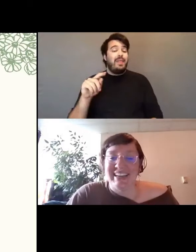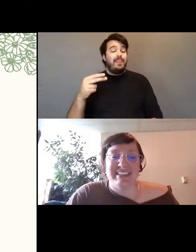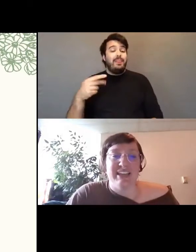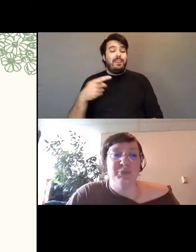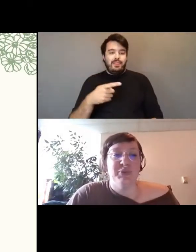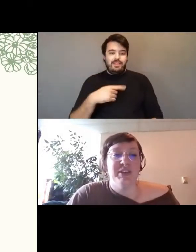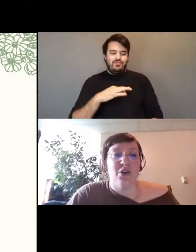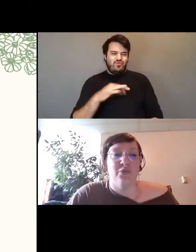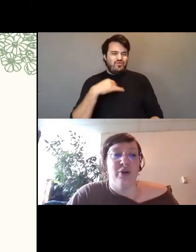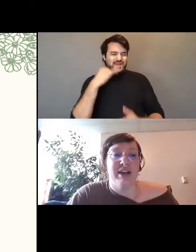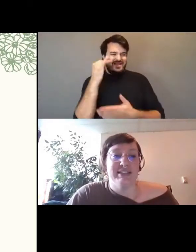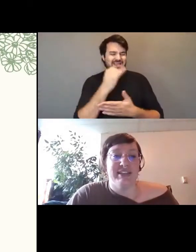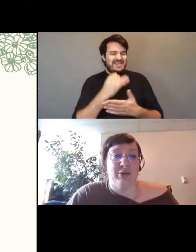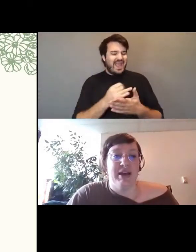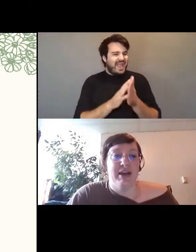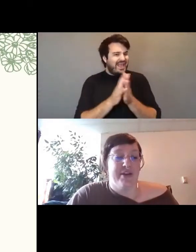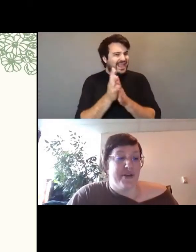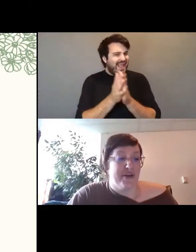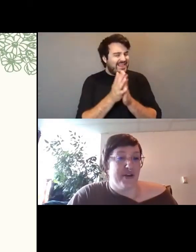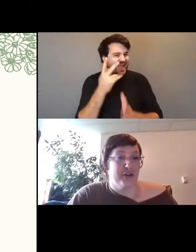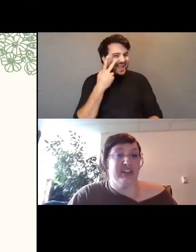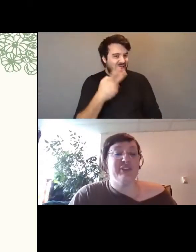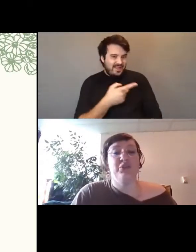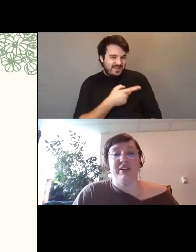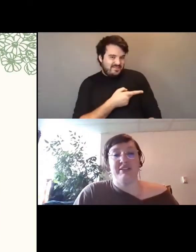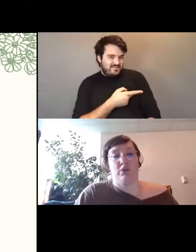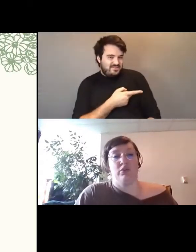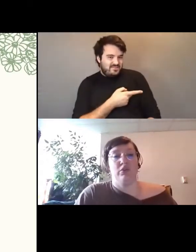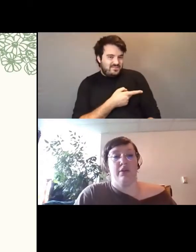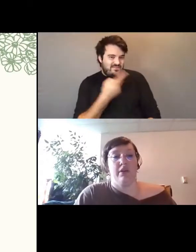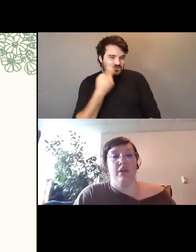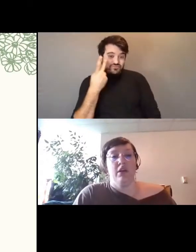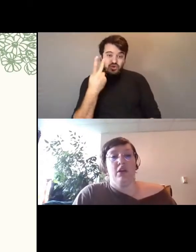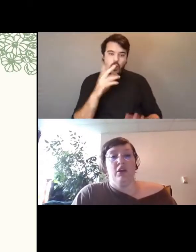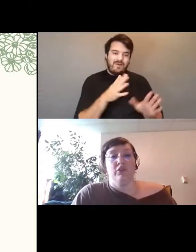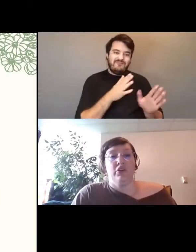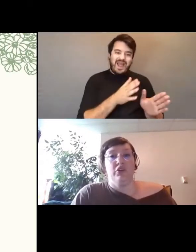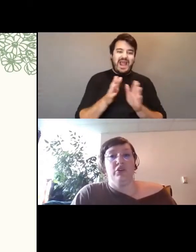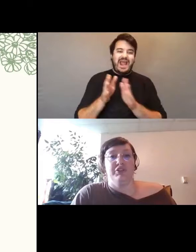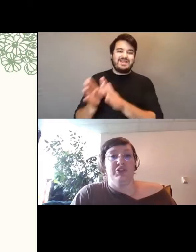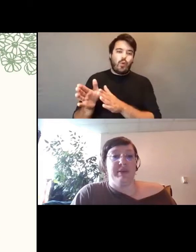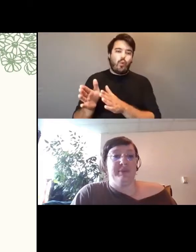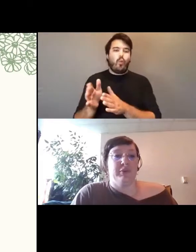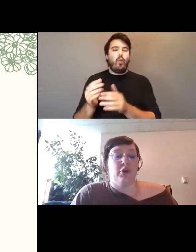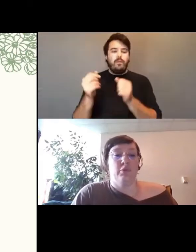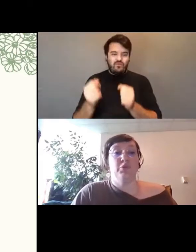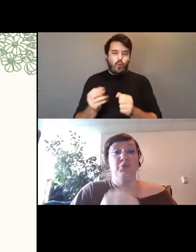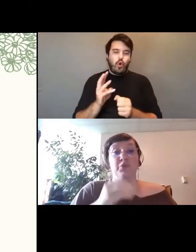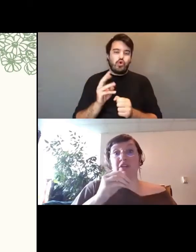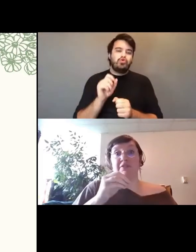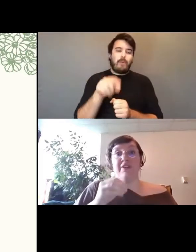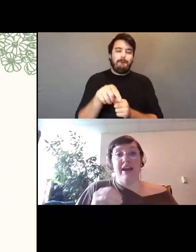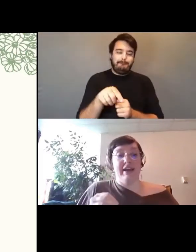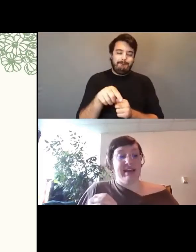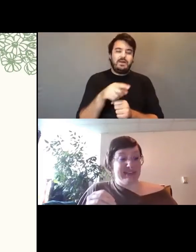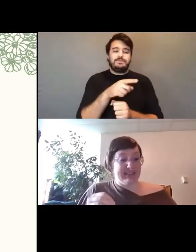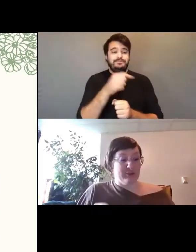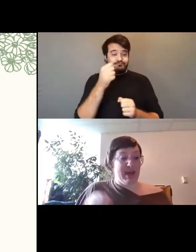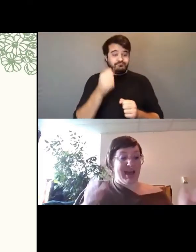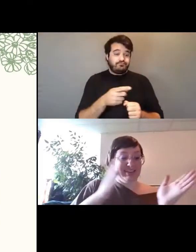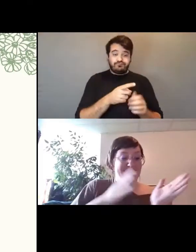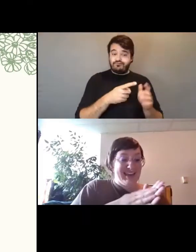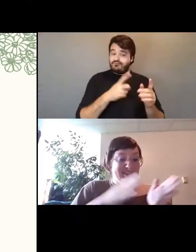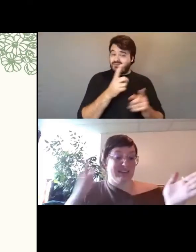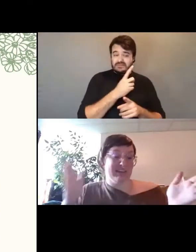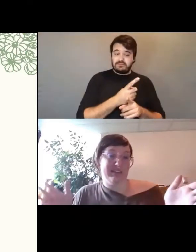assez intéressant. Puis, on voit exactement les deux façons là, de le semer. Comme vous pouvez le faire